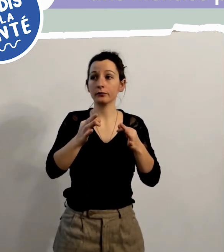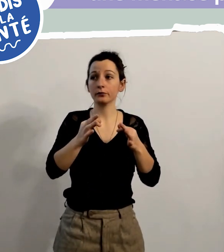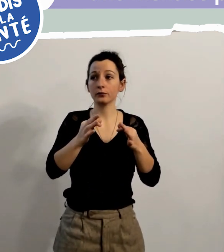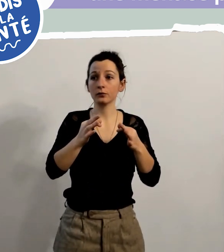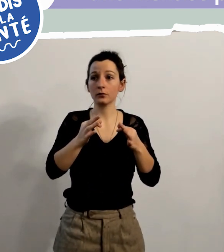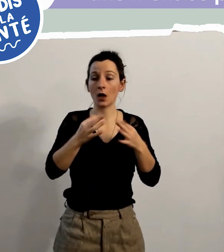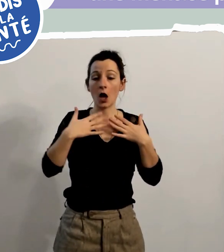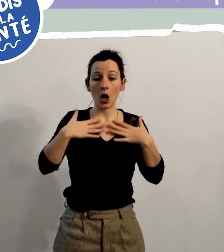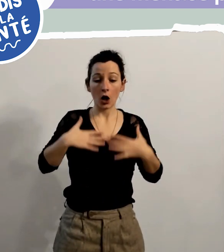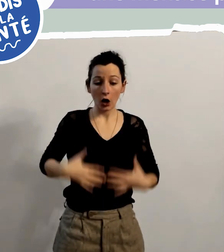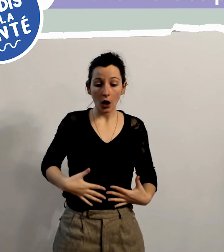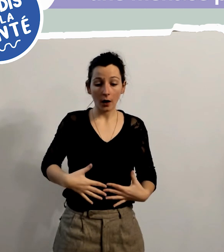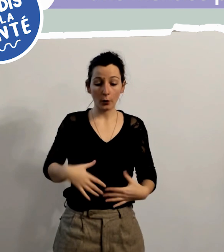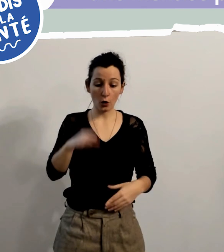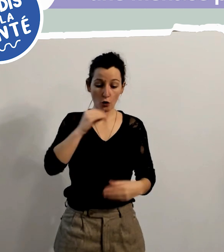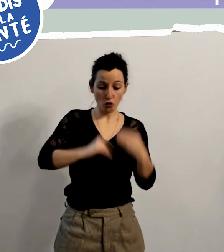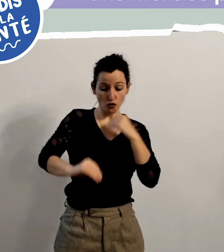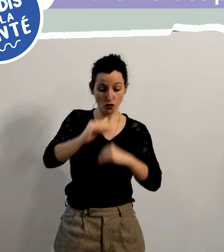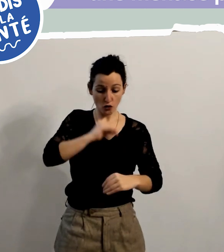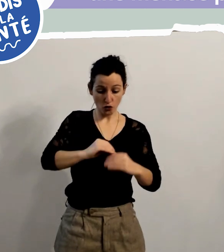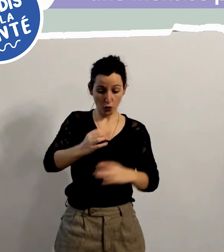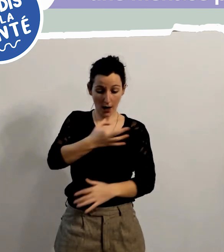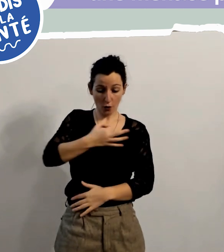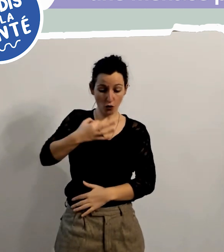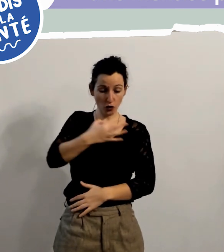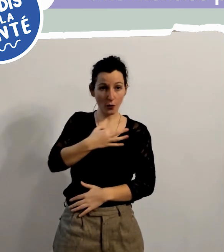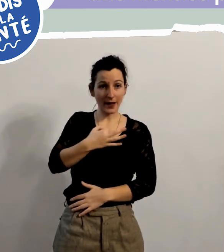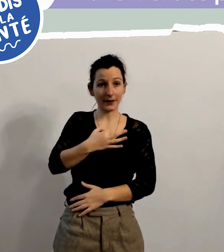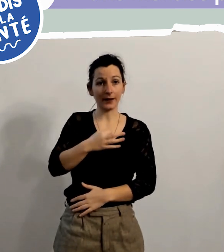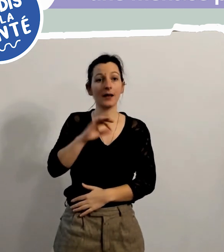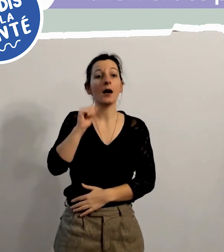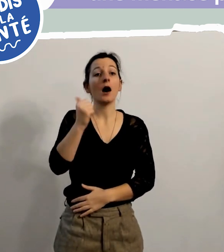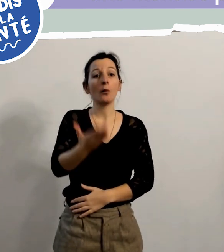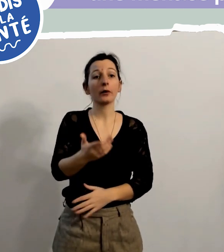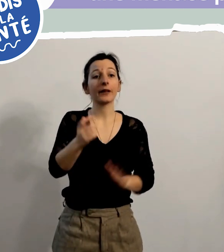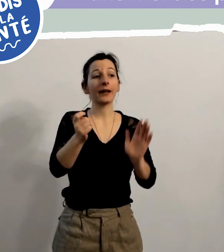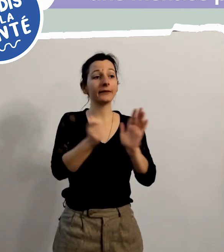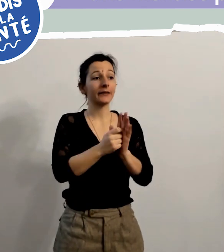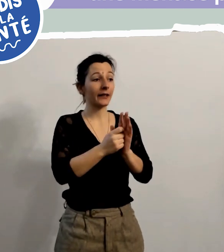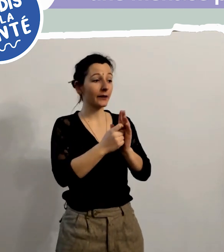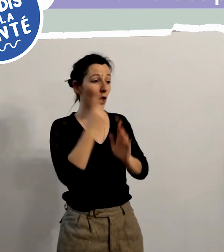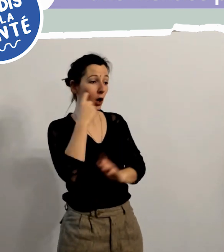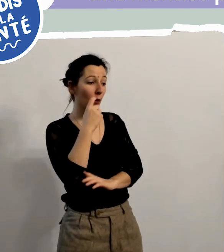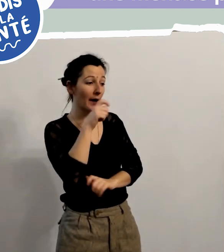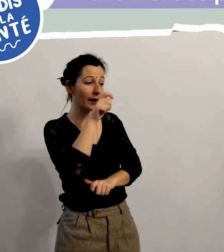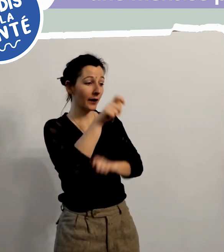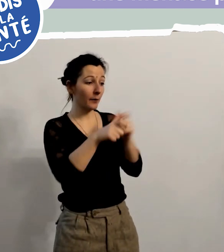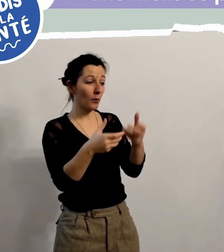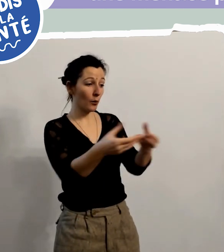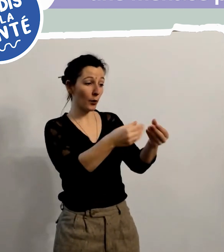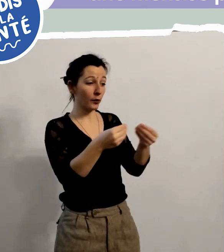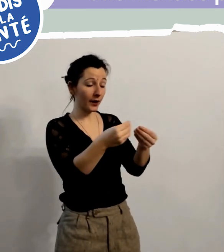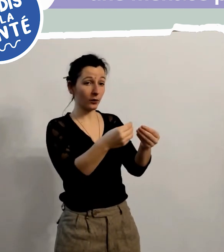de régénération cellulaire dans le corps. Et il y a des scientifiques qui ont observé des déclins de